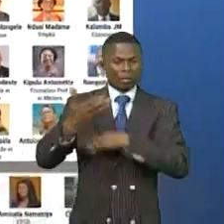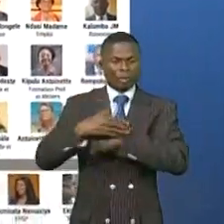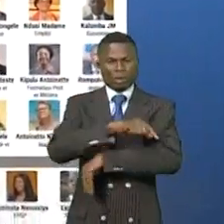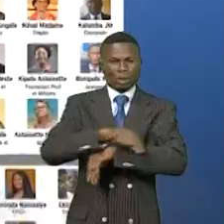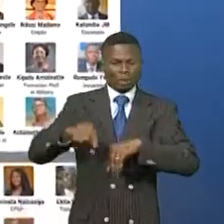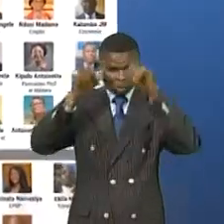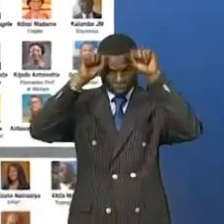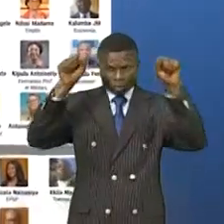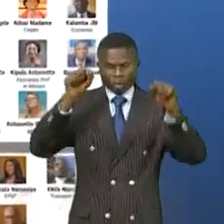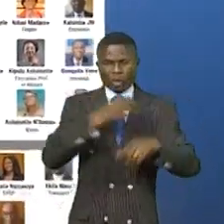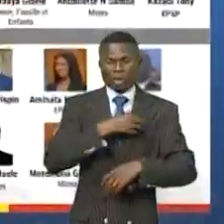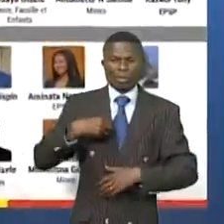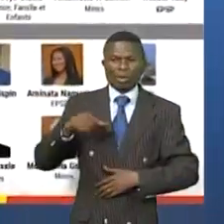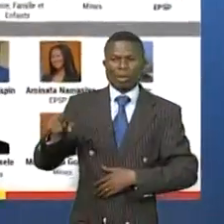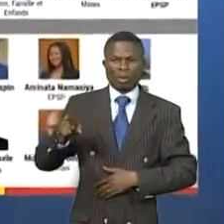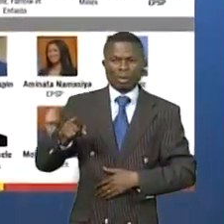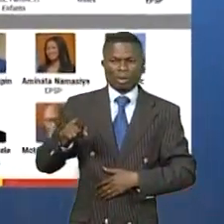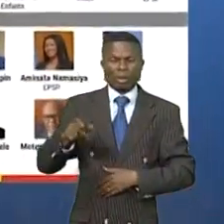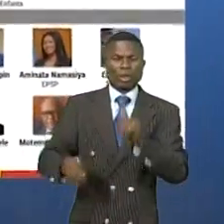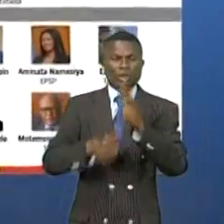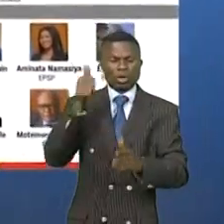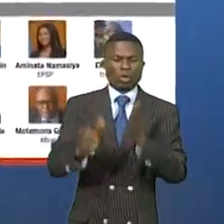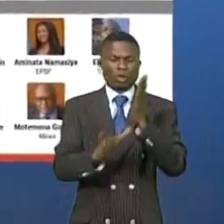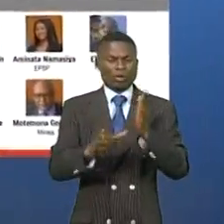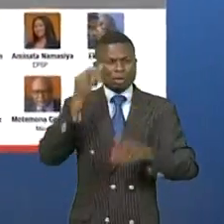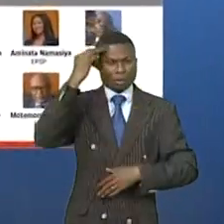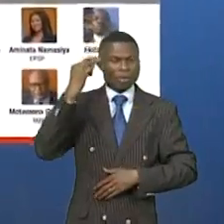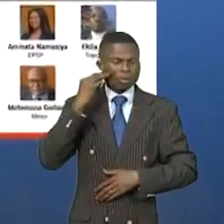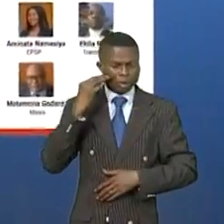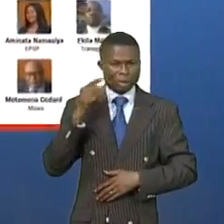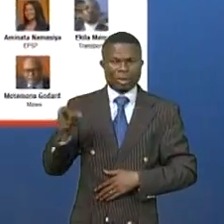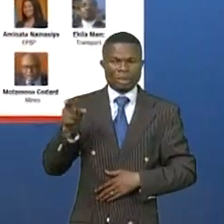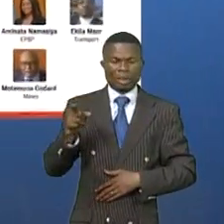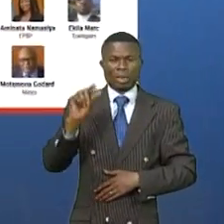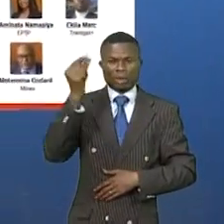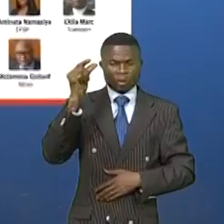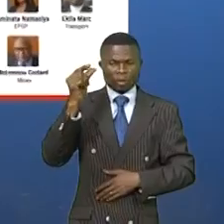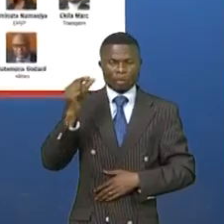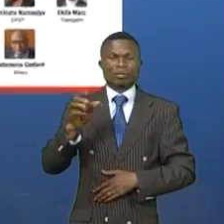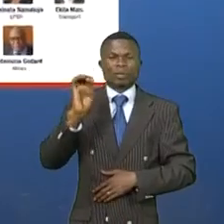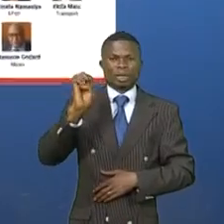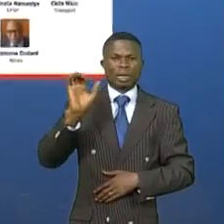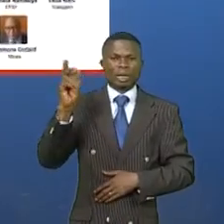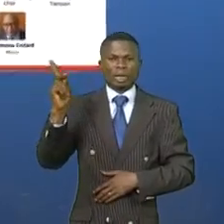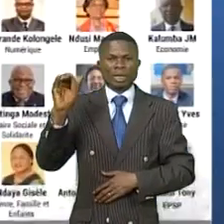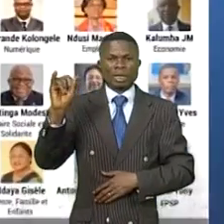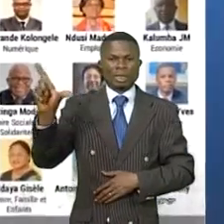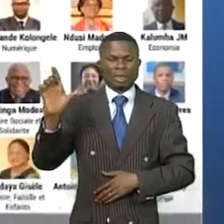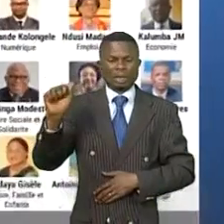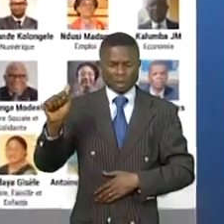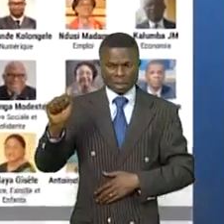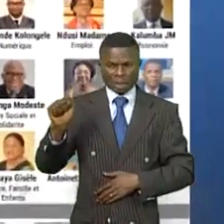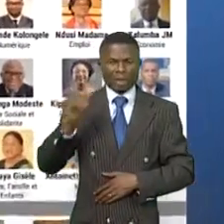président, Manouani Nanana. 11 vice-ministres, Godard Motemo Naomine et Kila Marc, juriste de